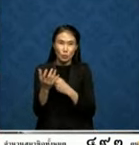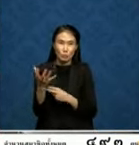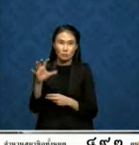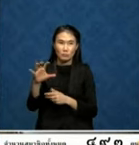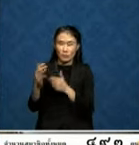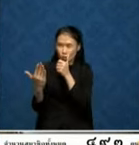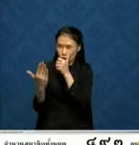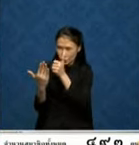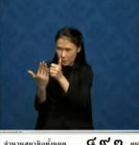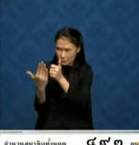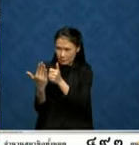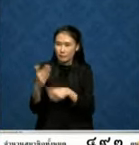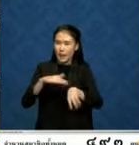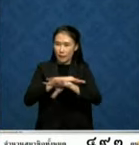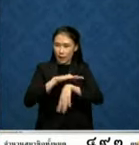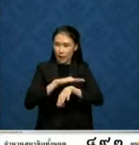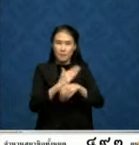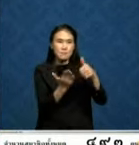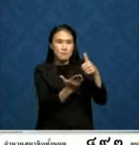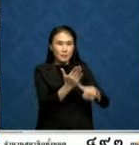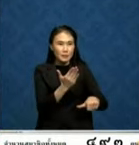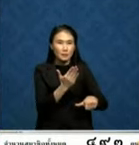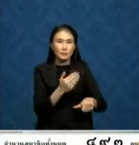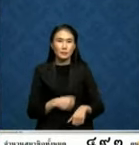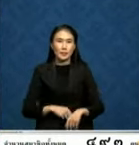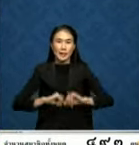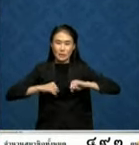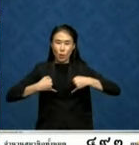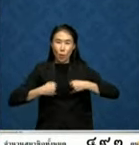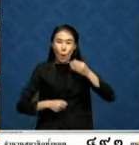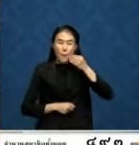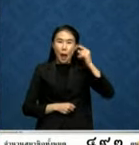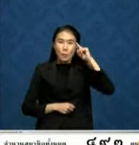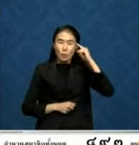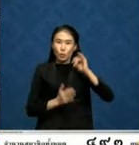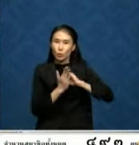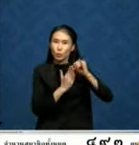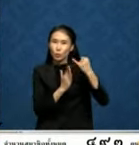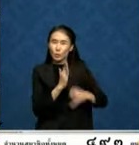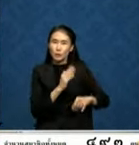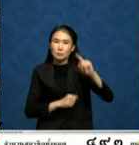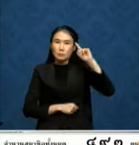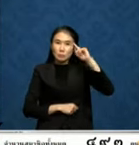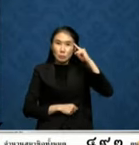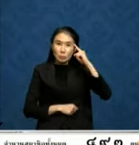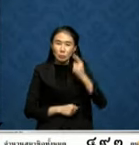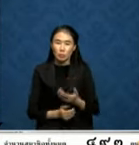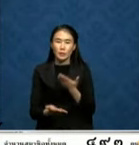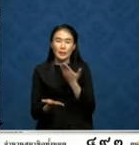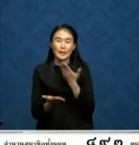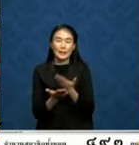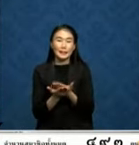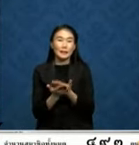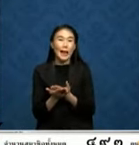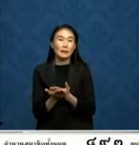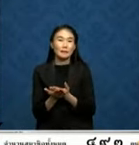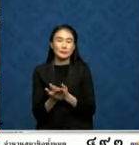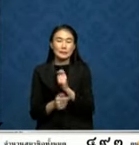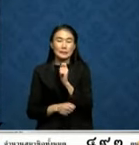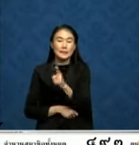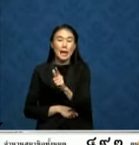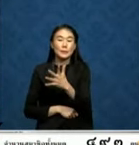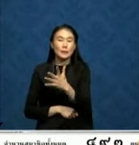ไม่รู้ไม่ชำระไม่ทราบว่ากี่เดือนพรรคพวกก็ยกหม้อไปซะแล้ว